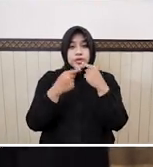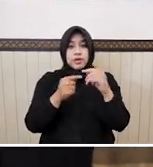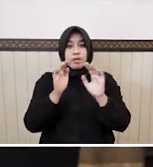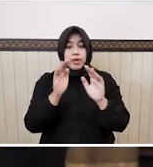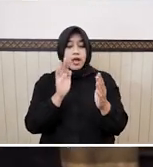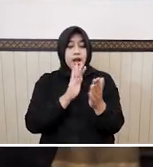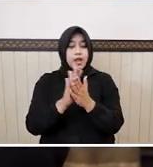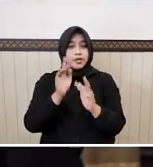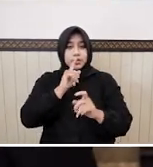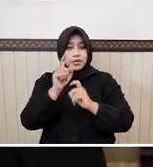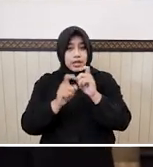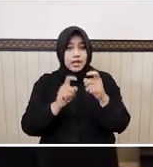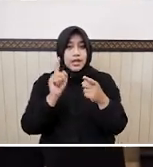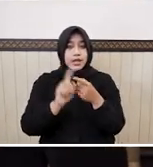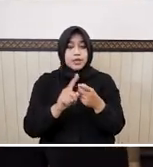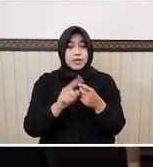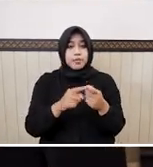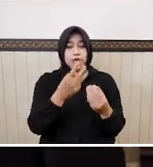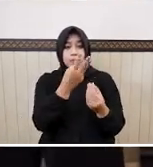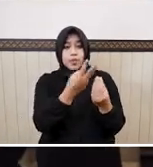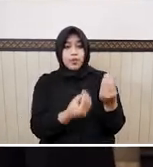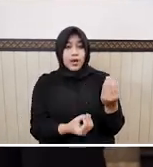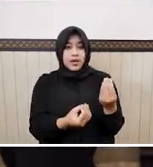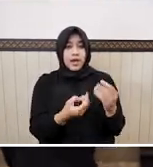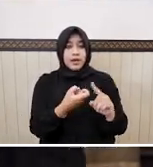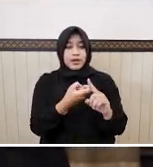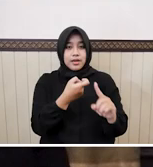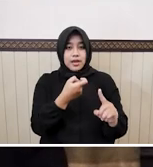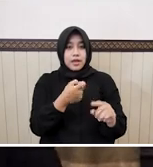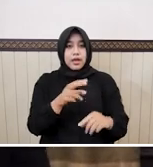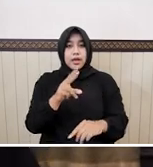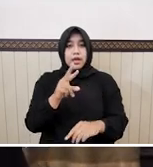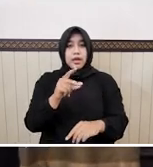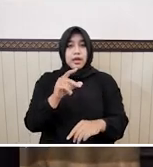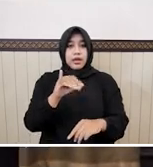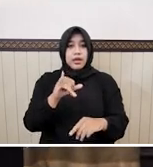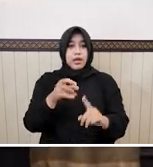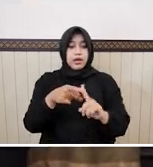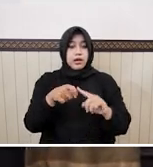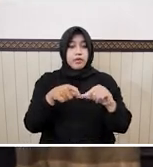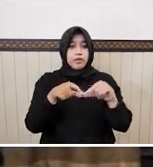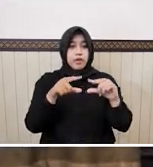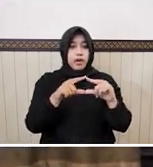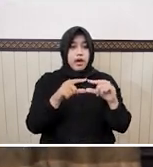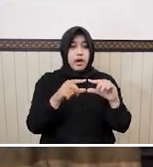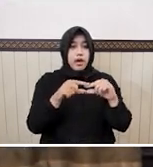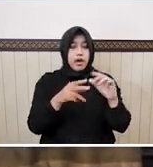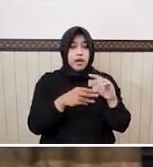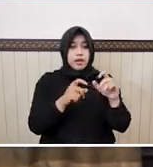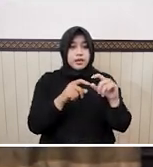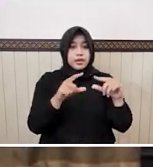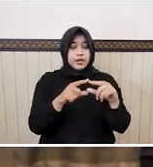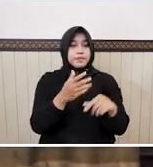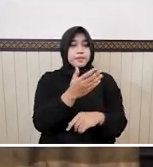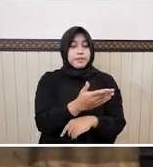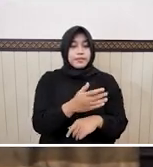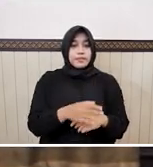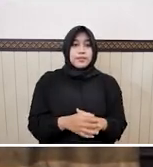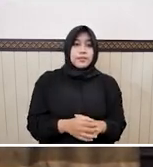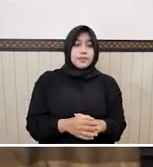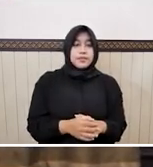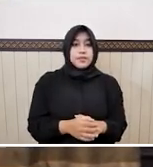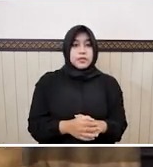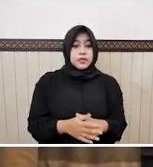kita tanyakan ke kawan-kawanmu perwakilan dari Rifka Annisa year dikenal oleh penonton di luar sana Mbak itu sekaligus